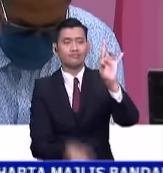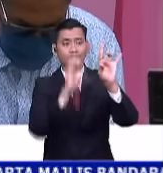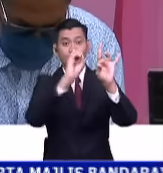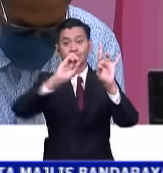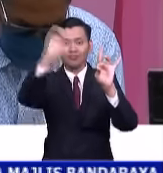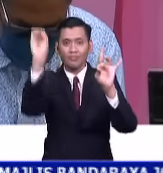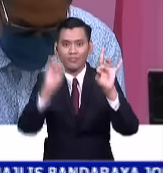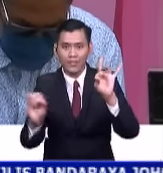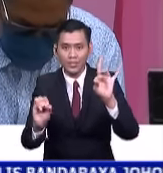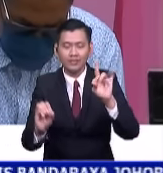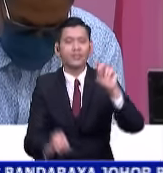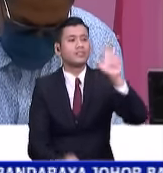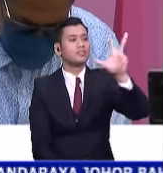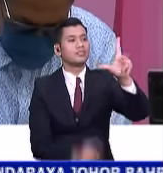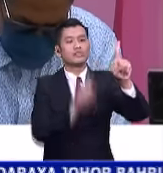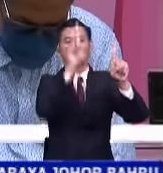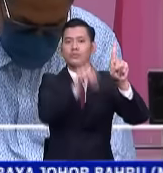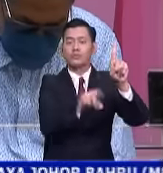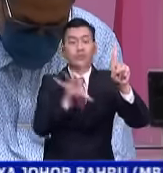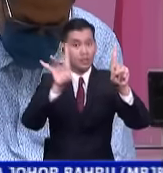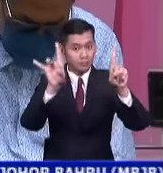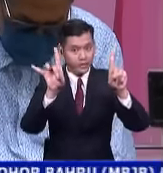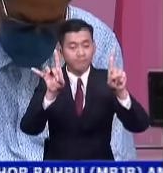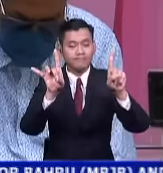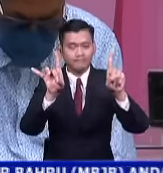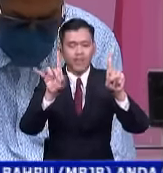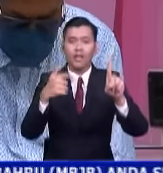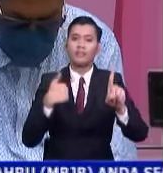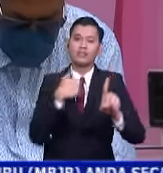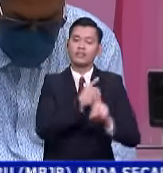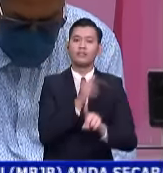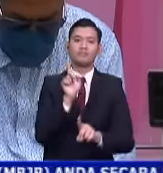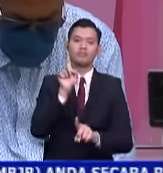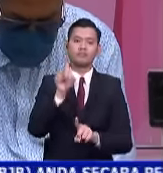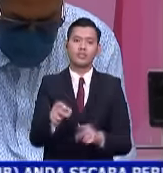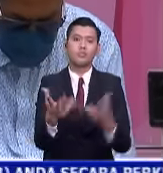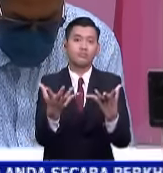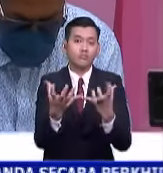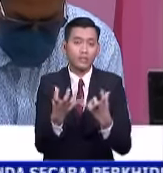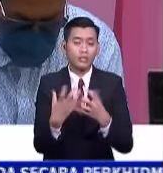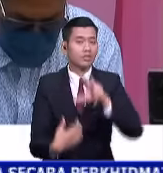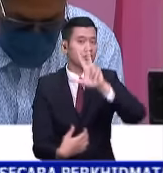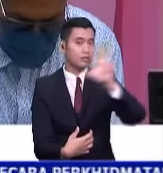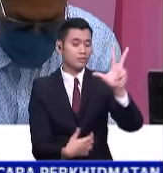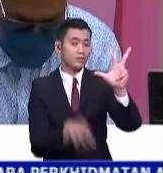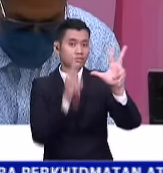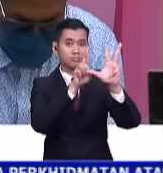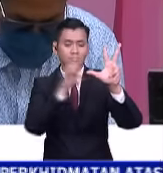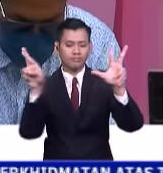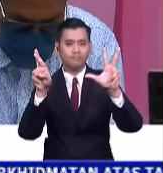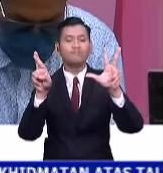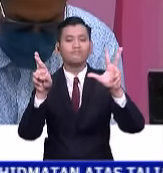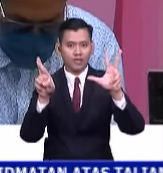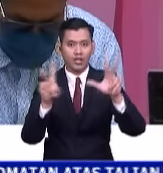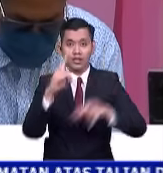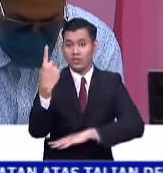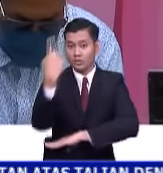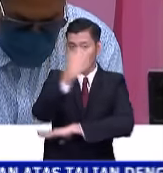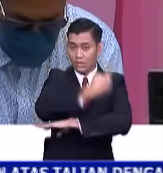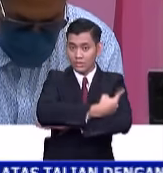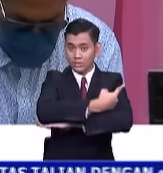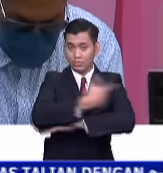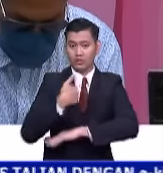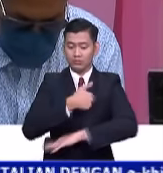80% pada 31 hari bulan Ogos, kita perlu 30 ke 33,000 minimum sehari.